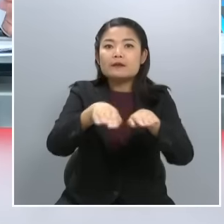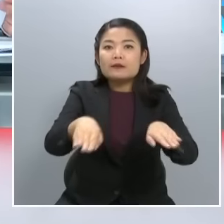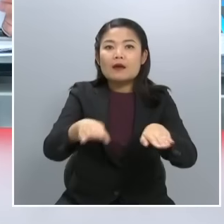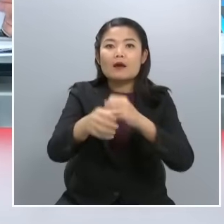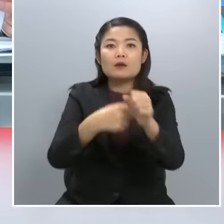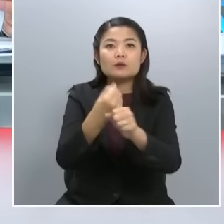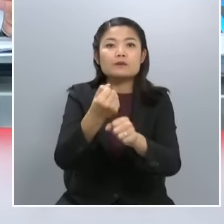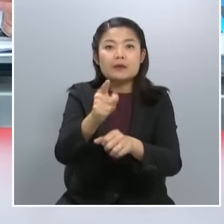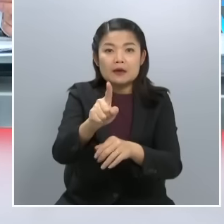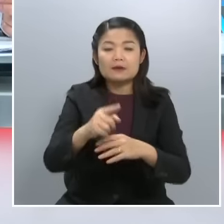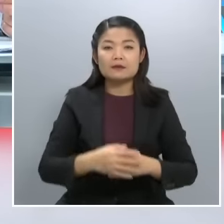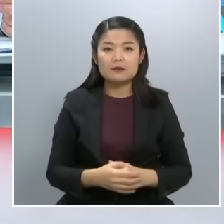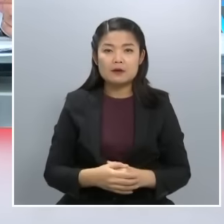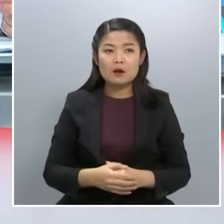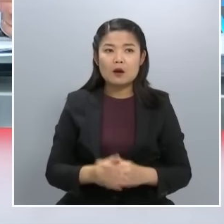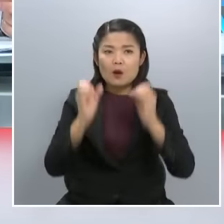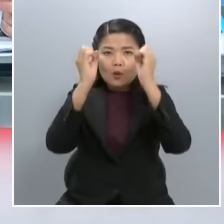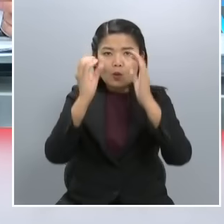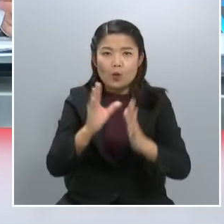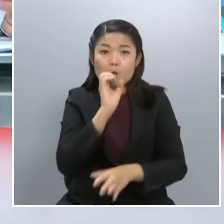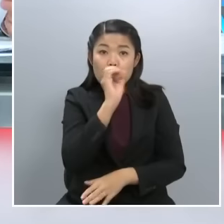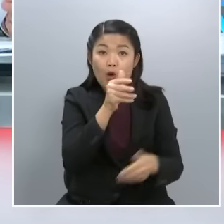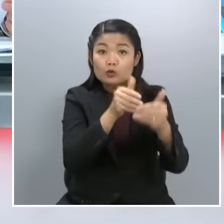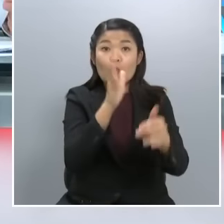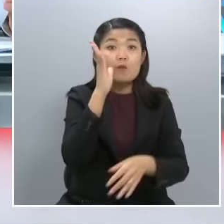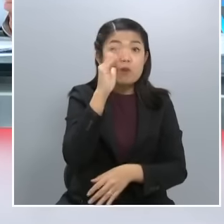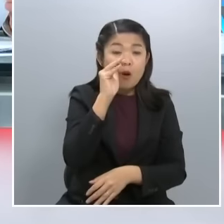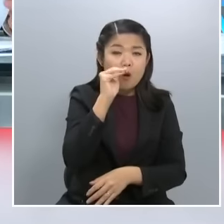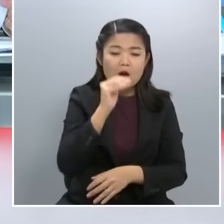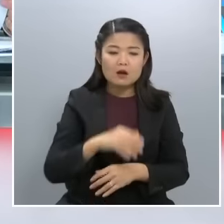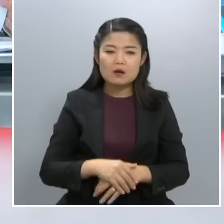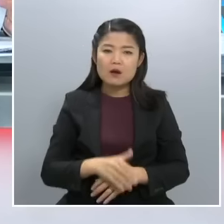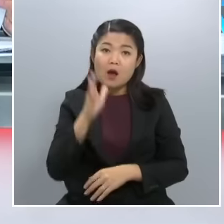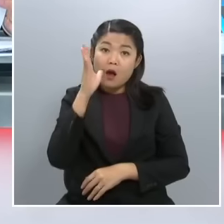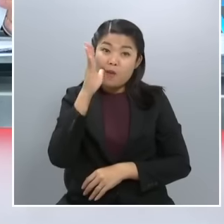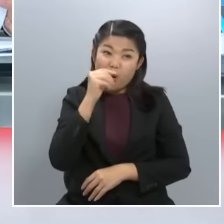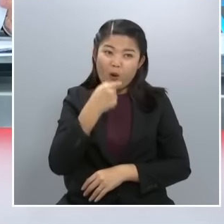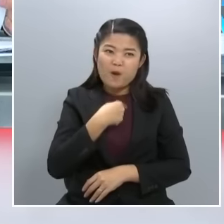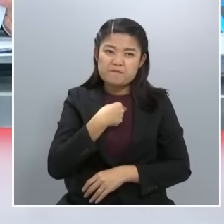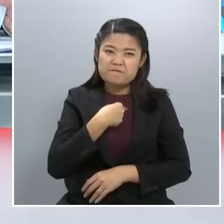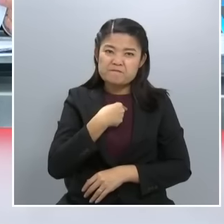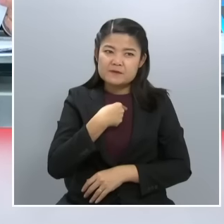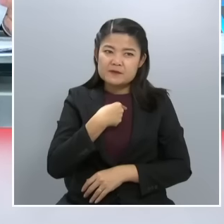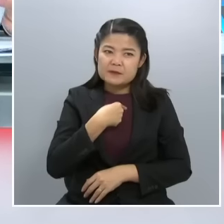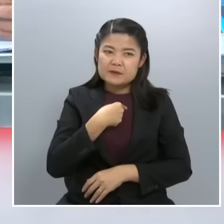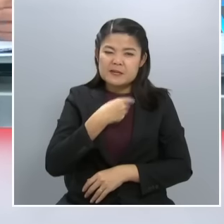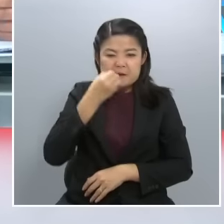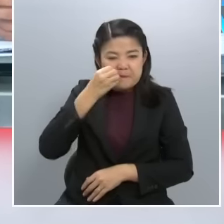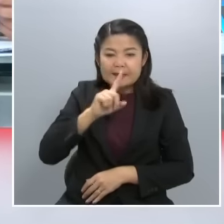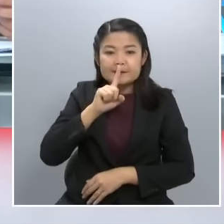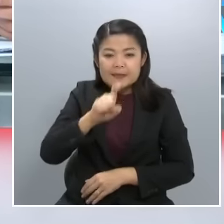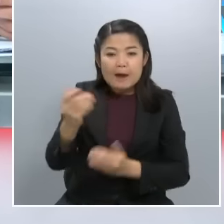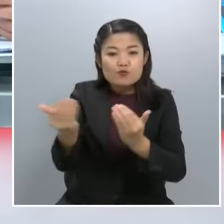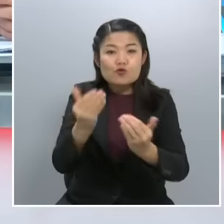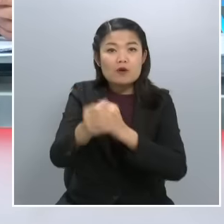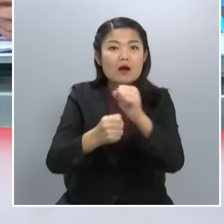ปรากฏหลังจากที่คุณครูเนี่ยบอกพ่อไปพ่อเองคุณผู้ชมครับก็ได้มีการกลับมาถามลูกสาววัย 11